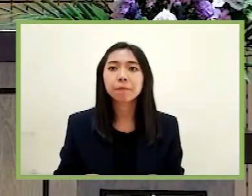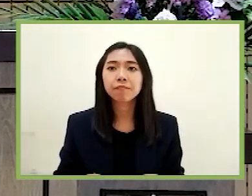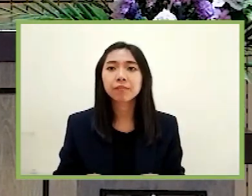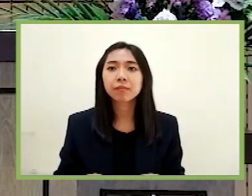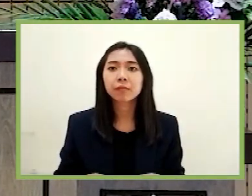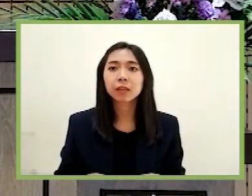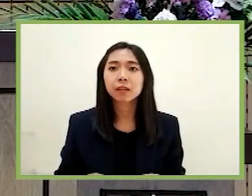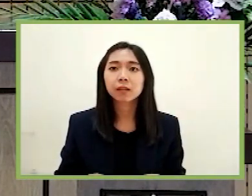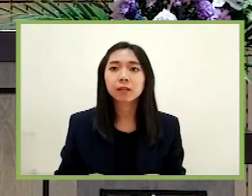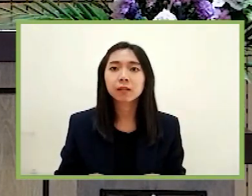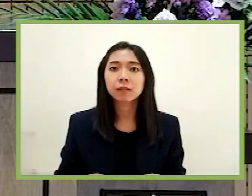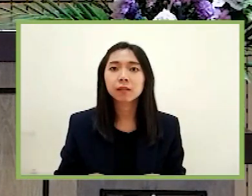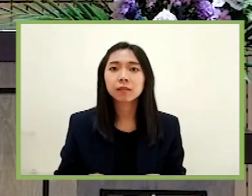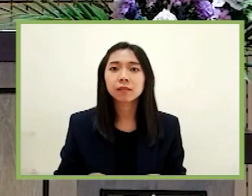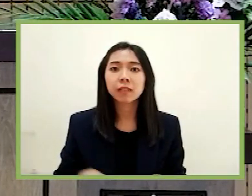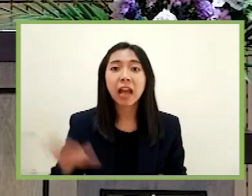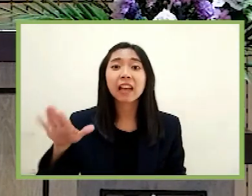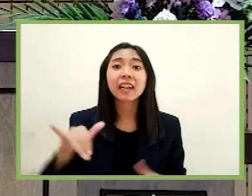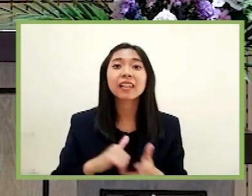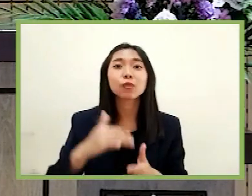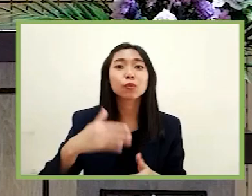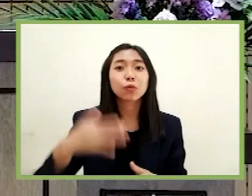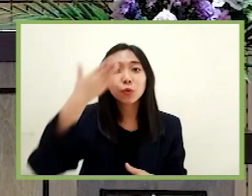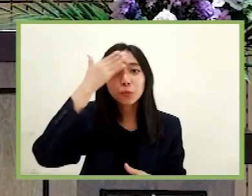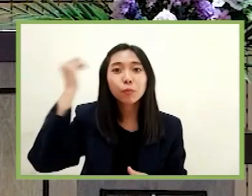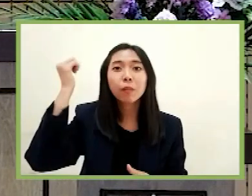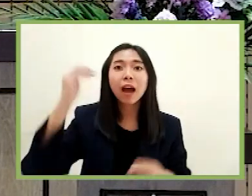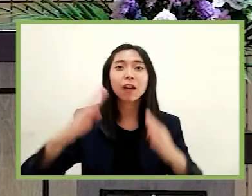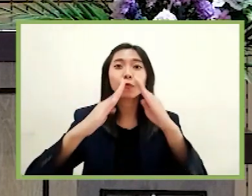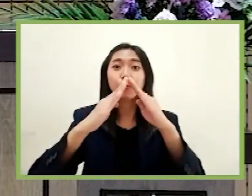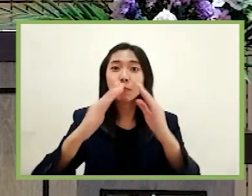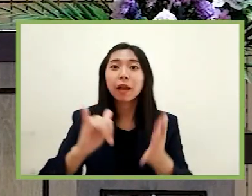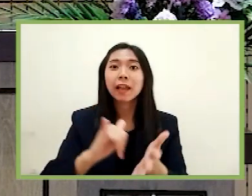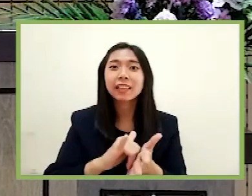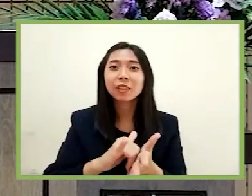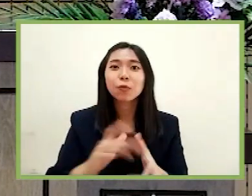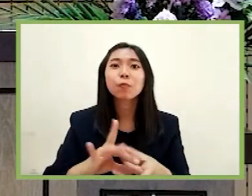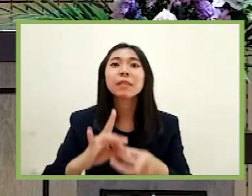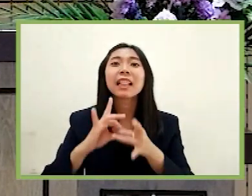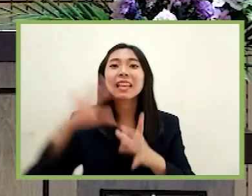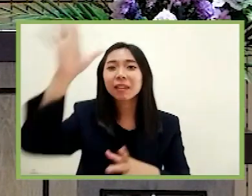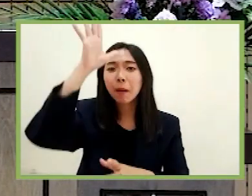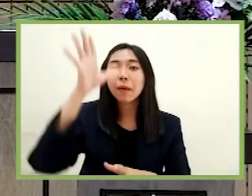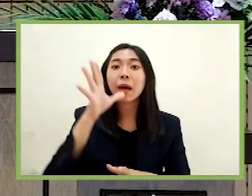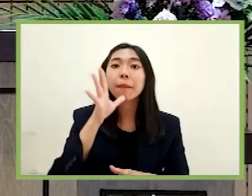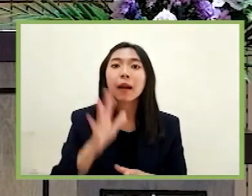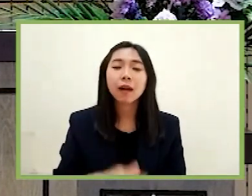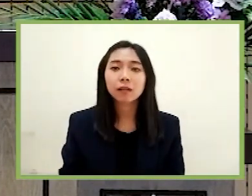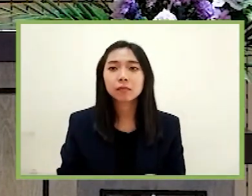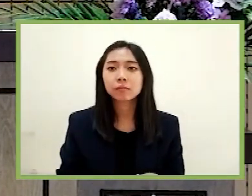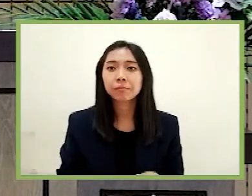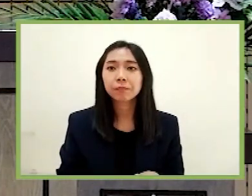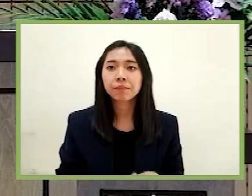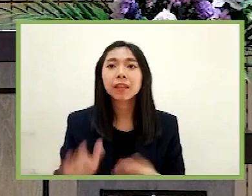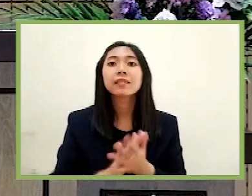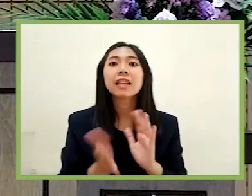dia lupa rumah itu adalah otoritas orang tuanya secara keseluruhan